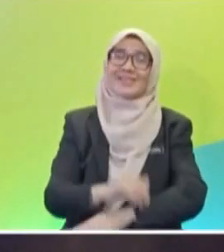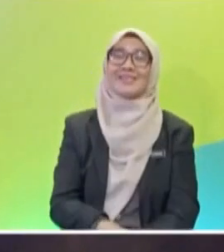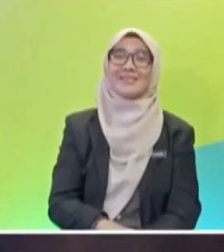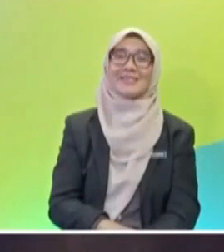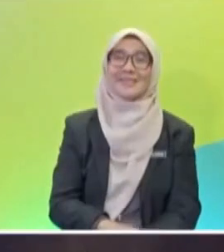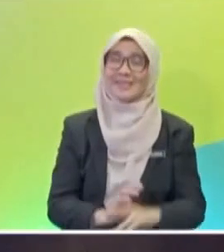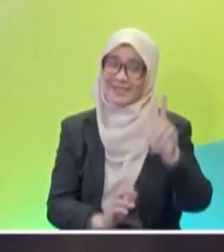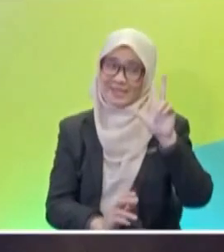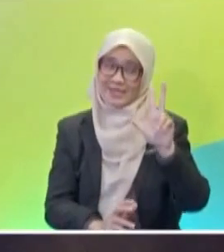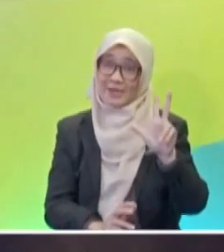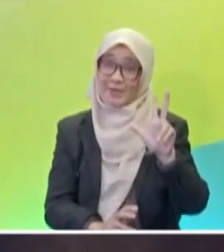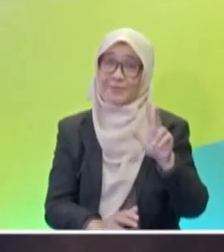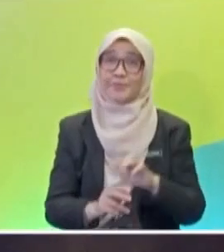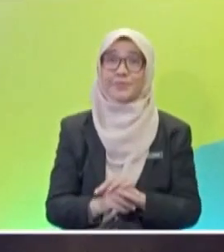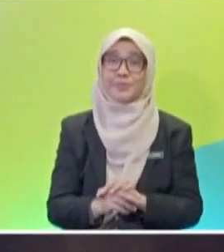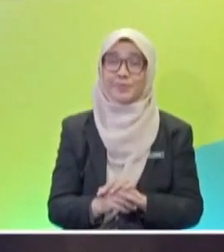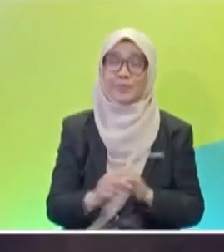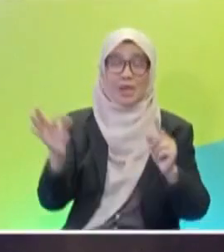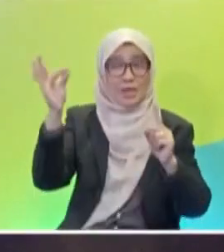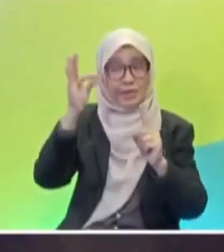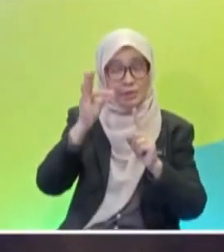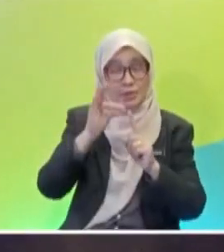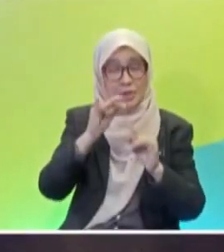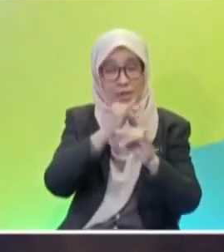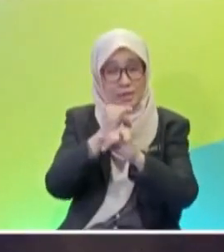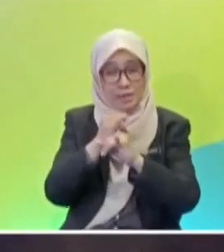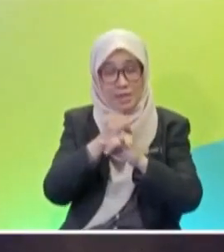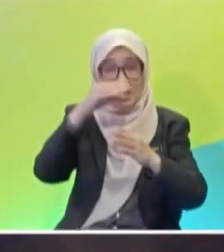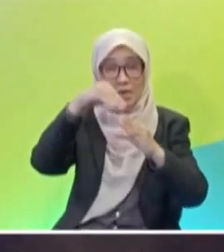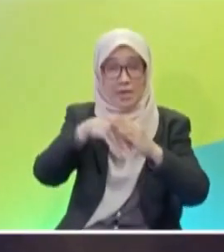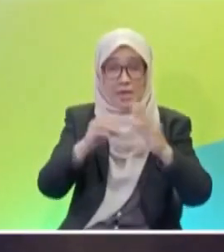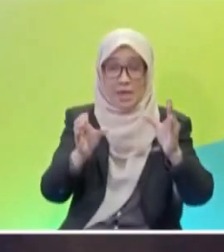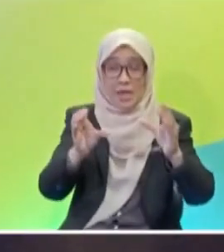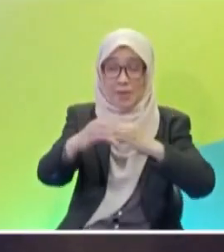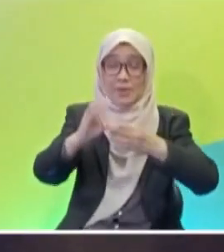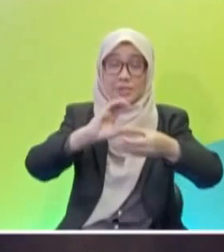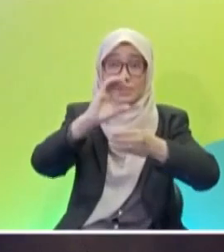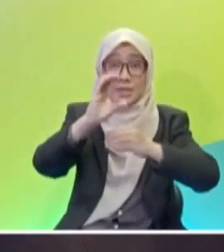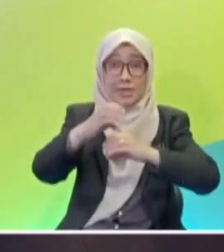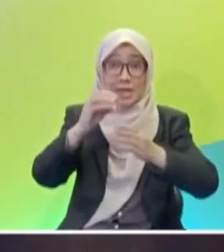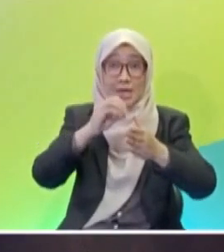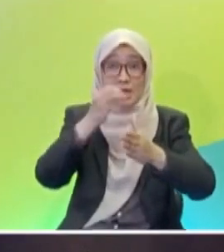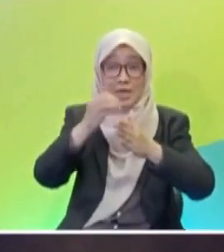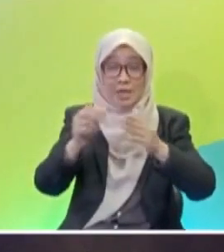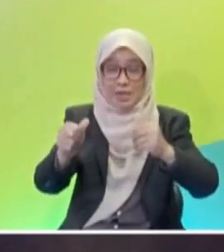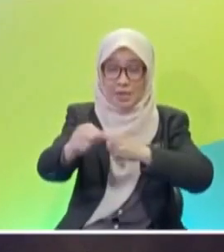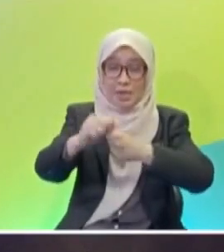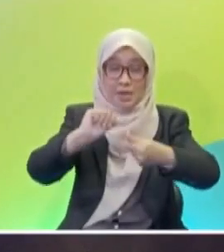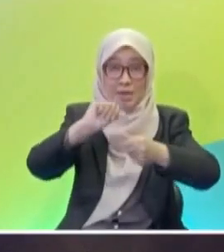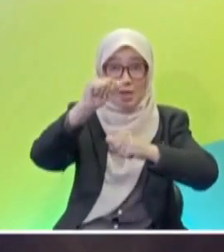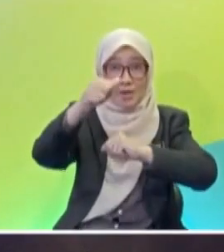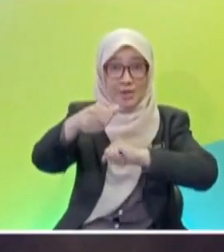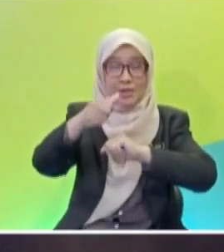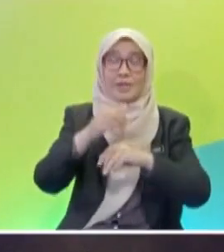ketiga tadi kita yang ke atas sekali sesuai dipelihara di dalam sangka atau aquarium itu yang Hanif dah sebutkan tadi